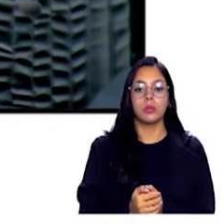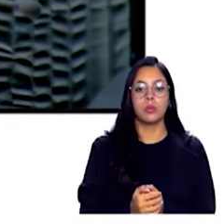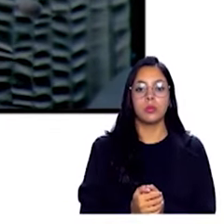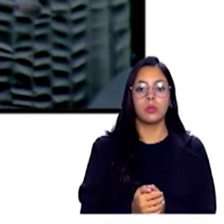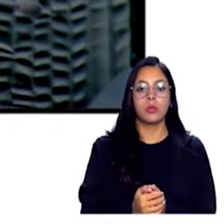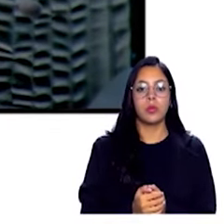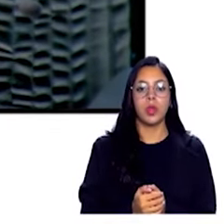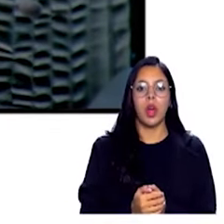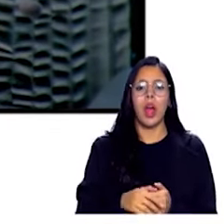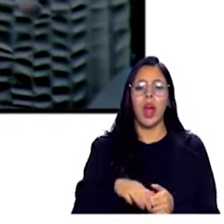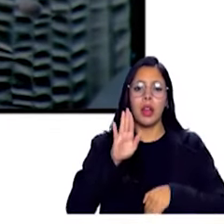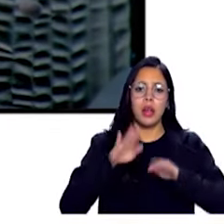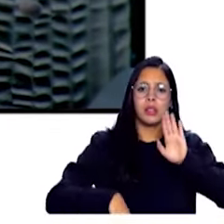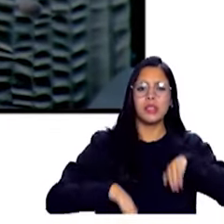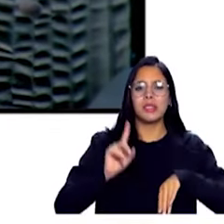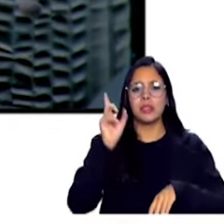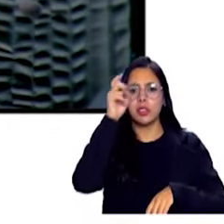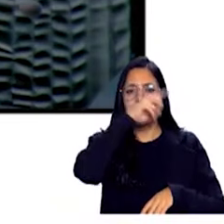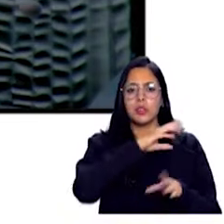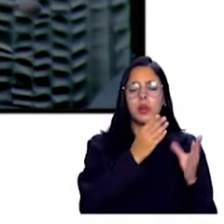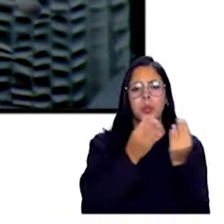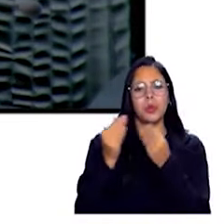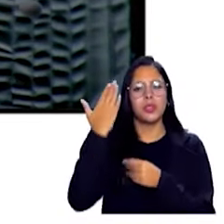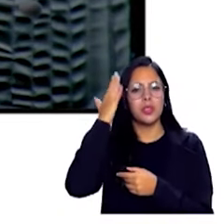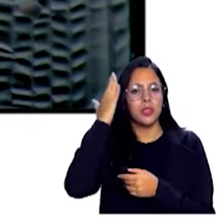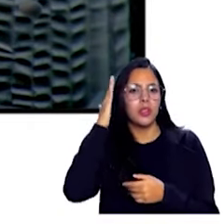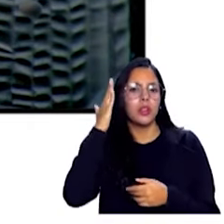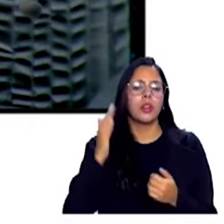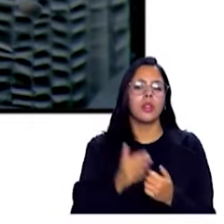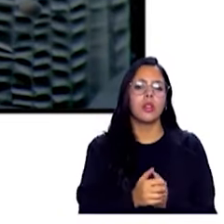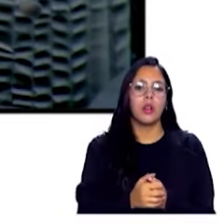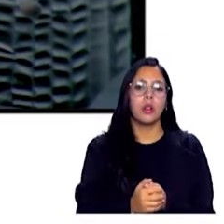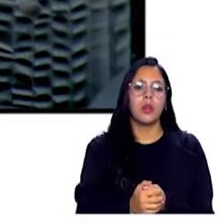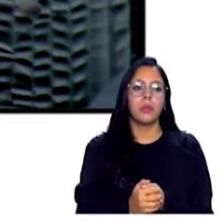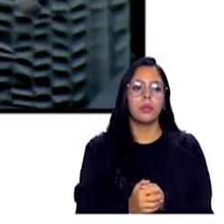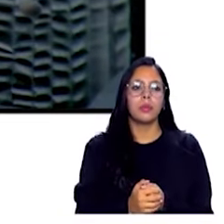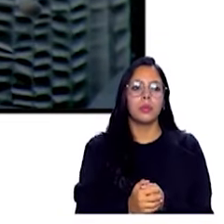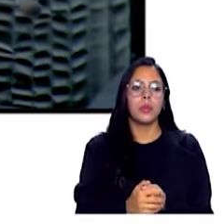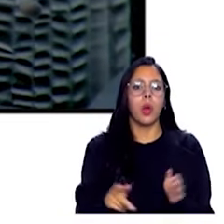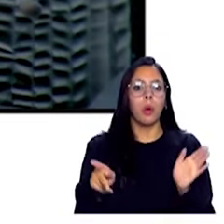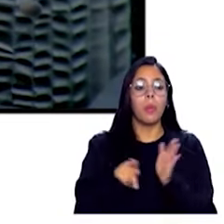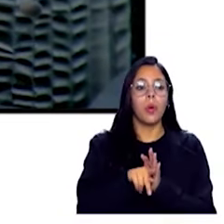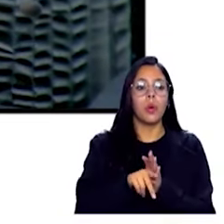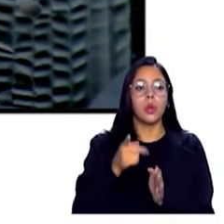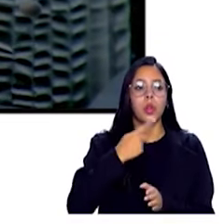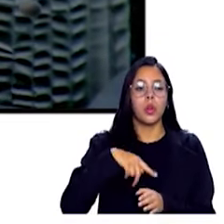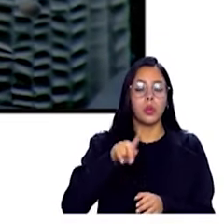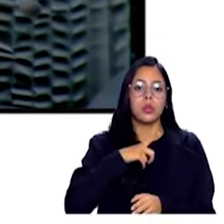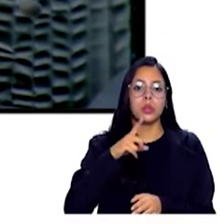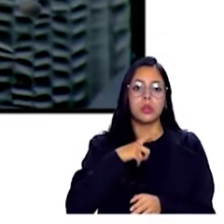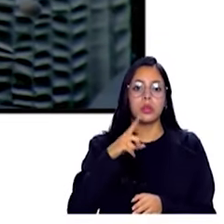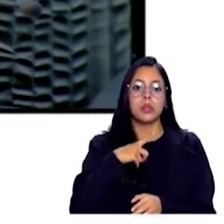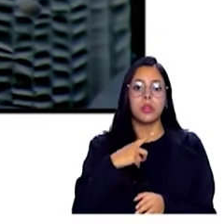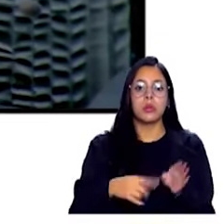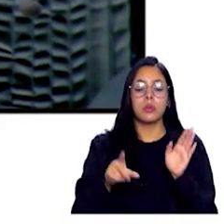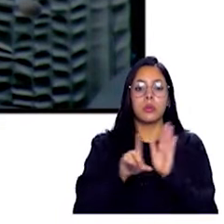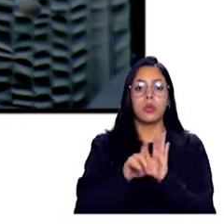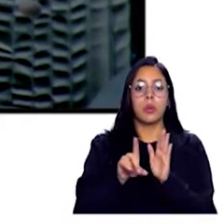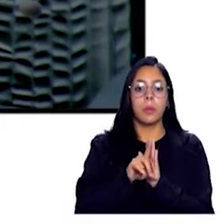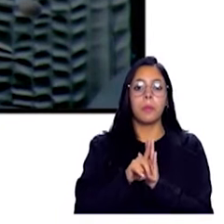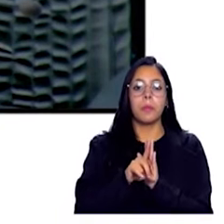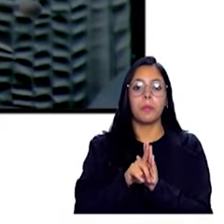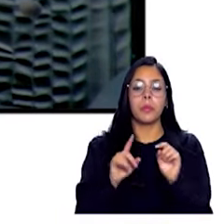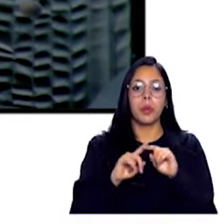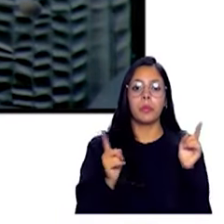comprendre quand on n'est pas juriste Il m arriv d'ailleurs de délivrer des consultations sur l'interprétation